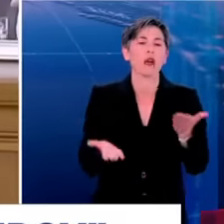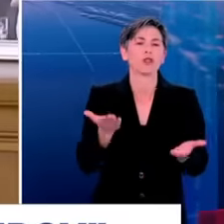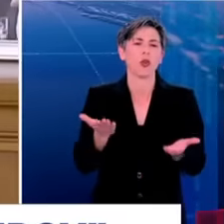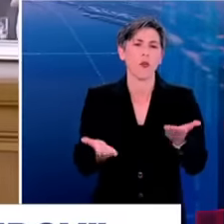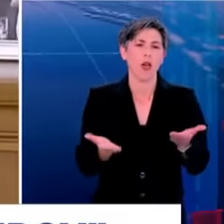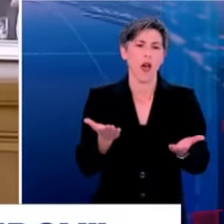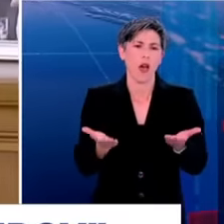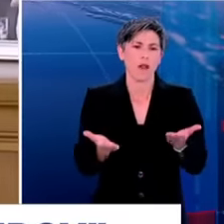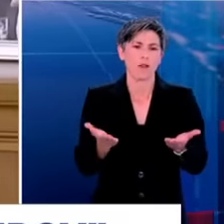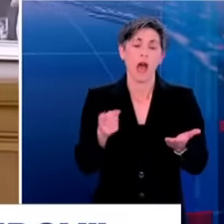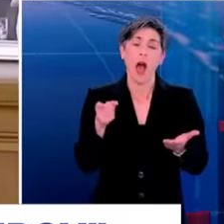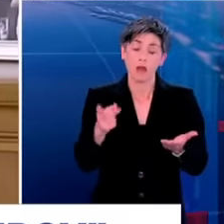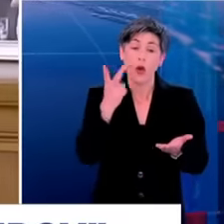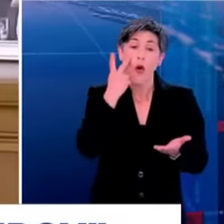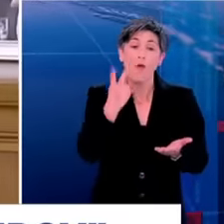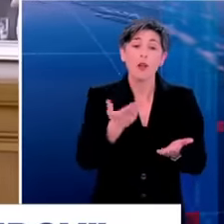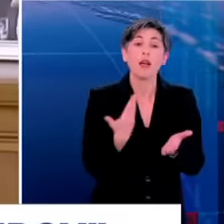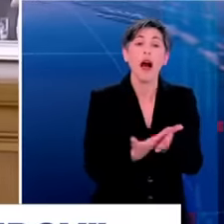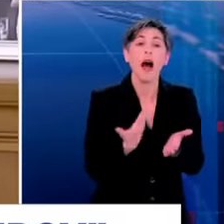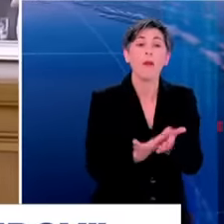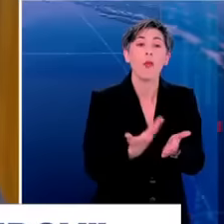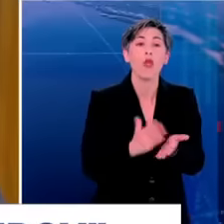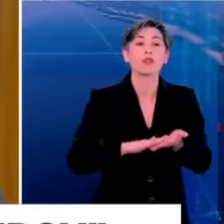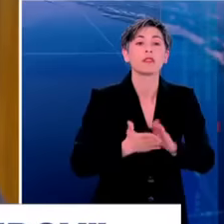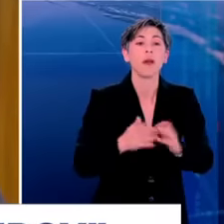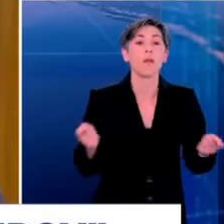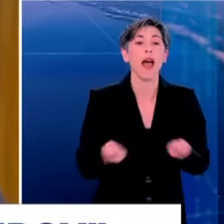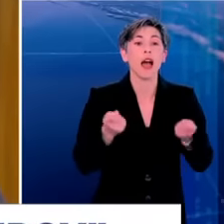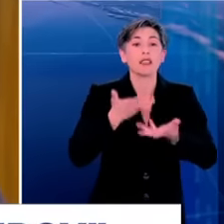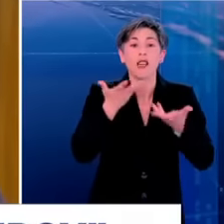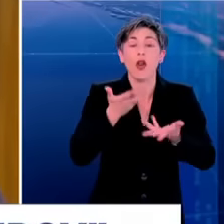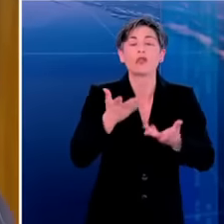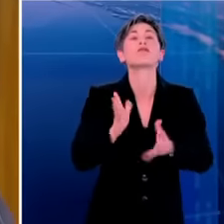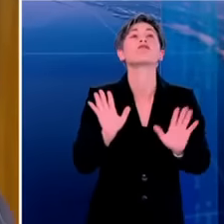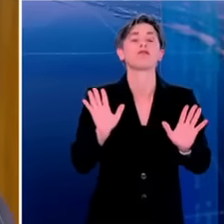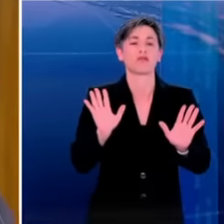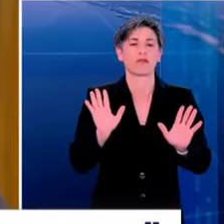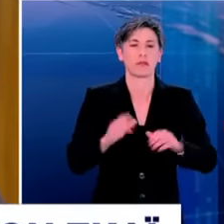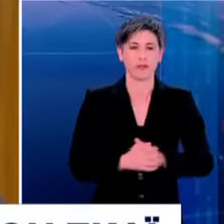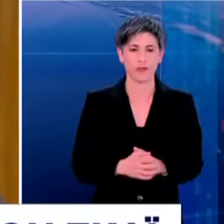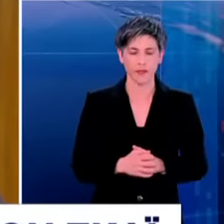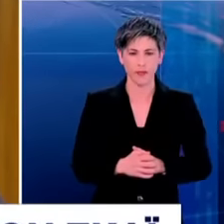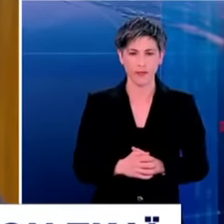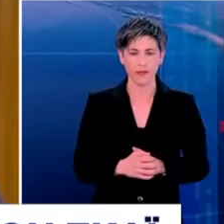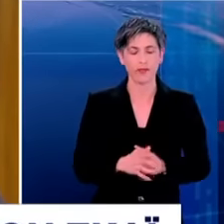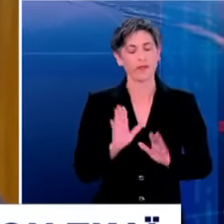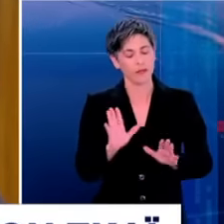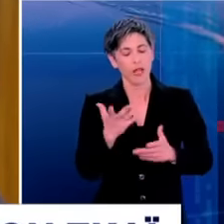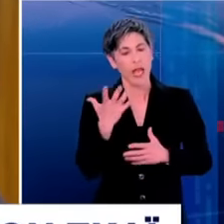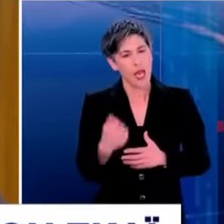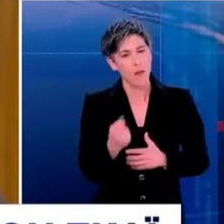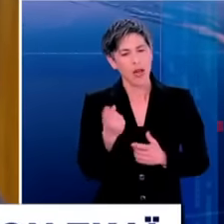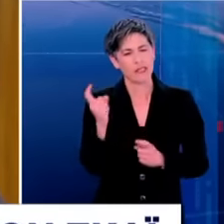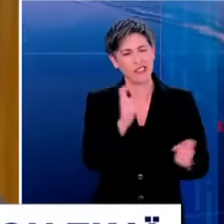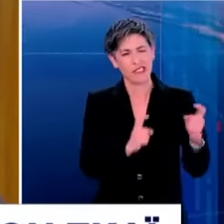αποδεικνύεται στην πράξη και όχι στα εύκολα λόγια. Κύριε Πρόεδρε, επειδή υπάρχει και ένας καυγάς γύρω από τις ψήφους